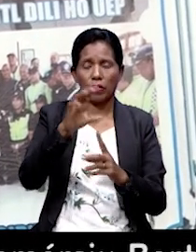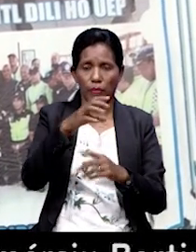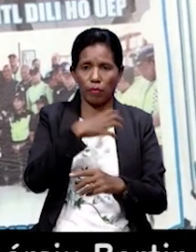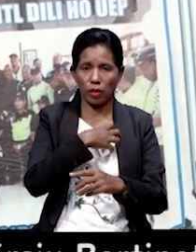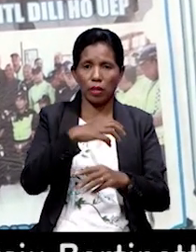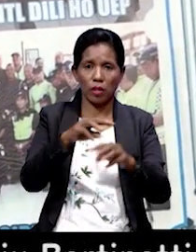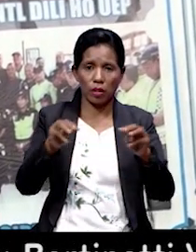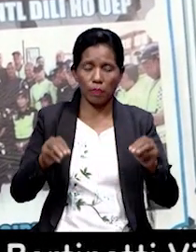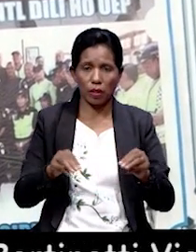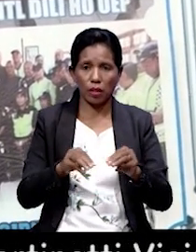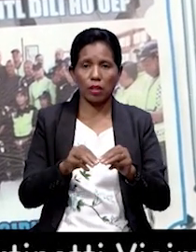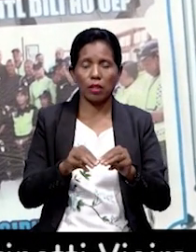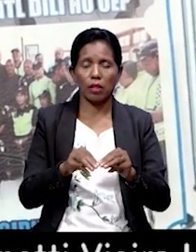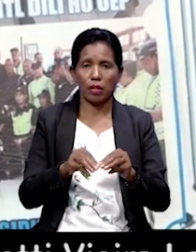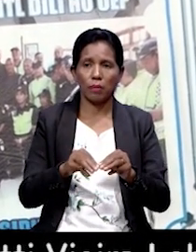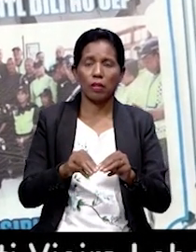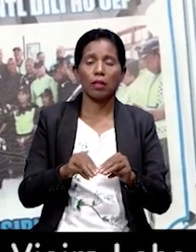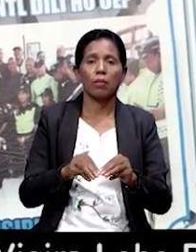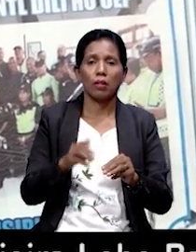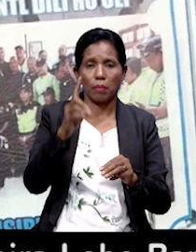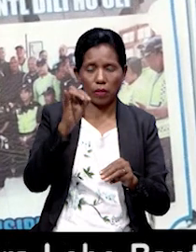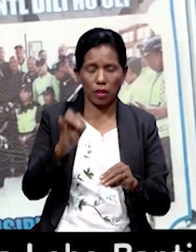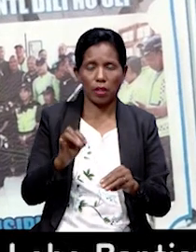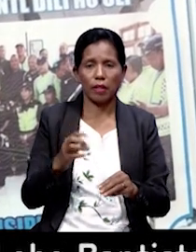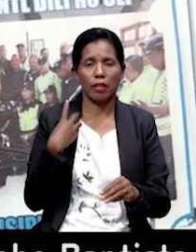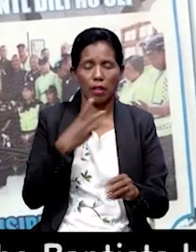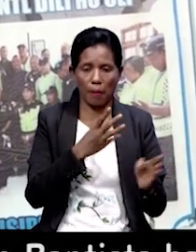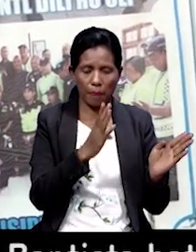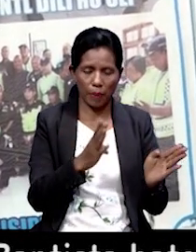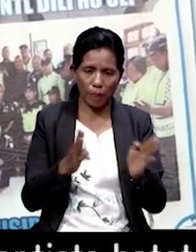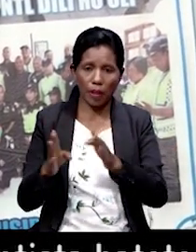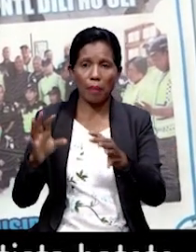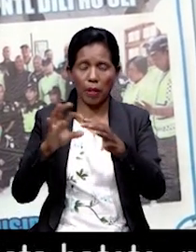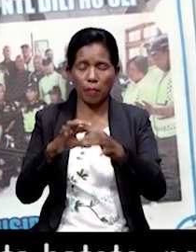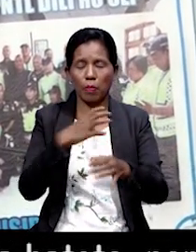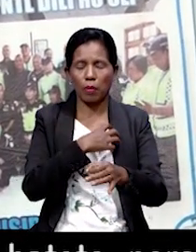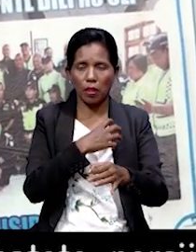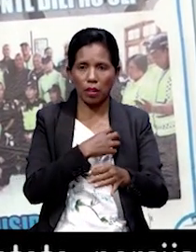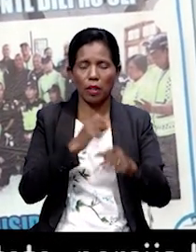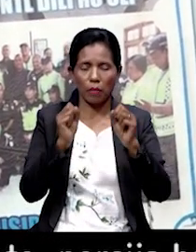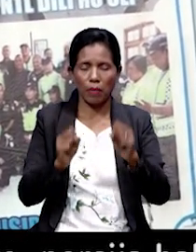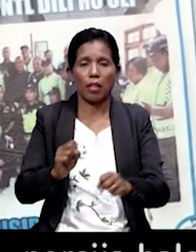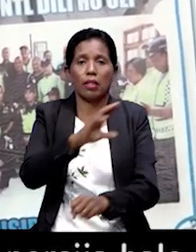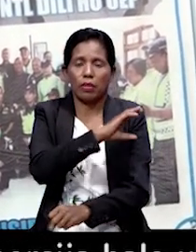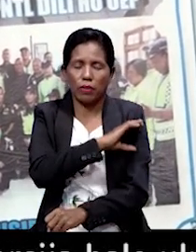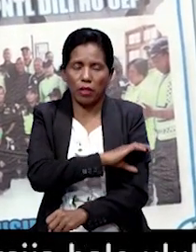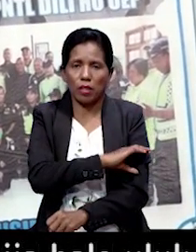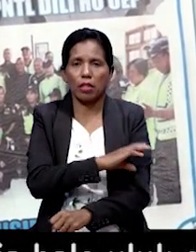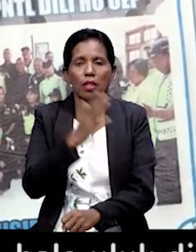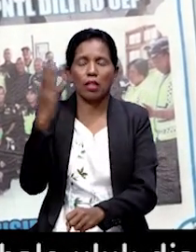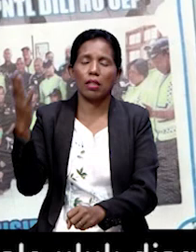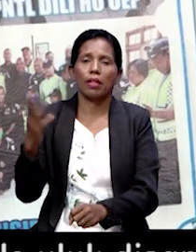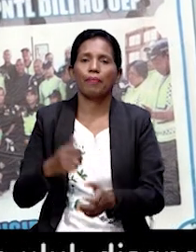operacional ho se comando geral e comando munisipi rasi kita prepara na temia plano operação para atunone asegura